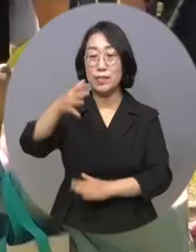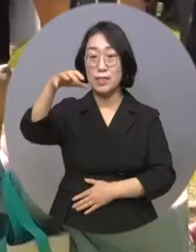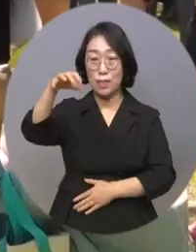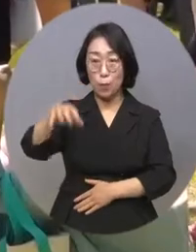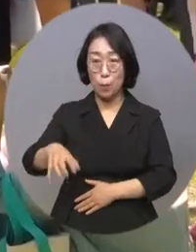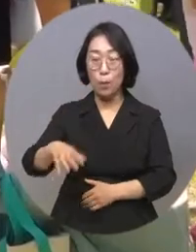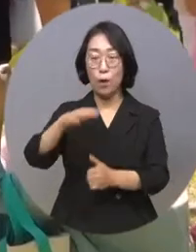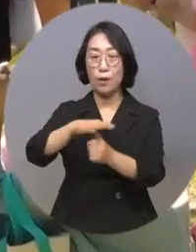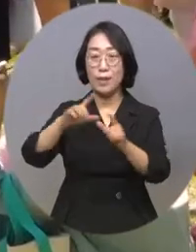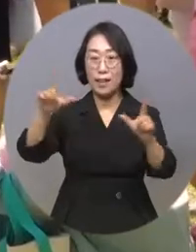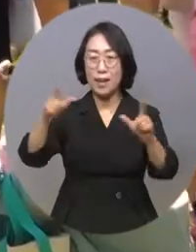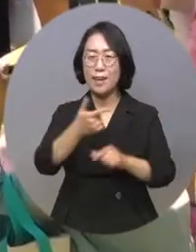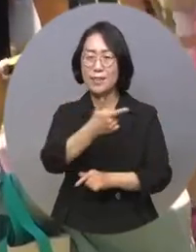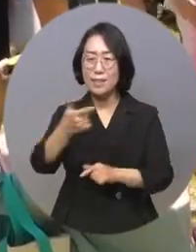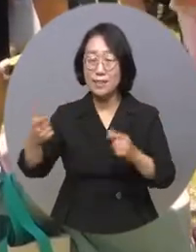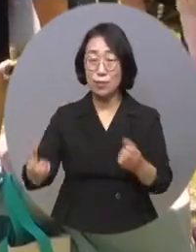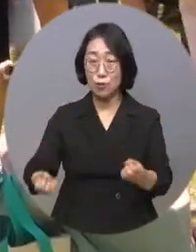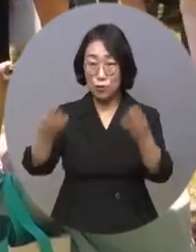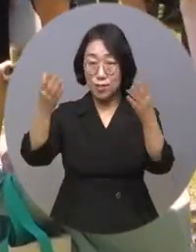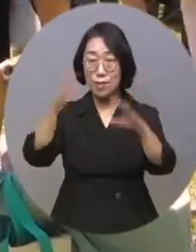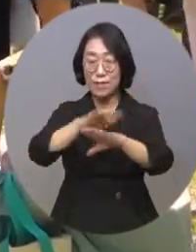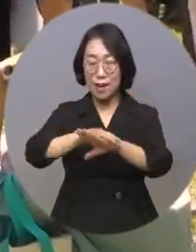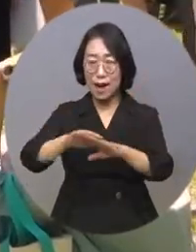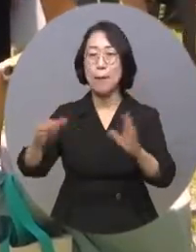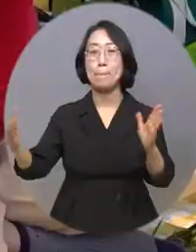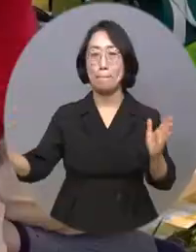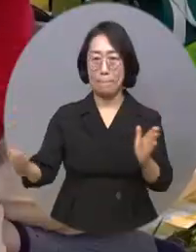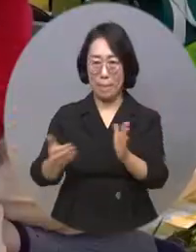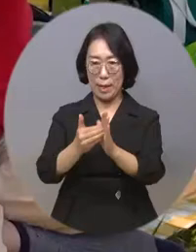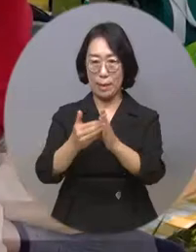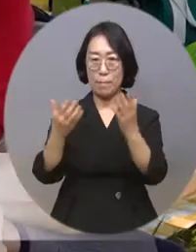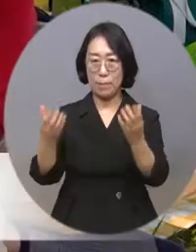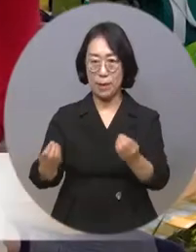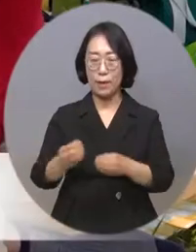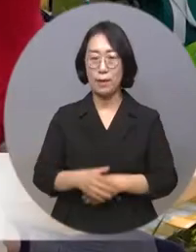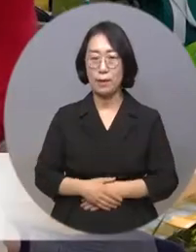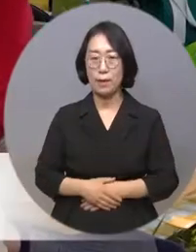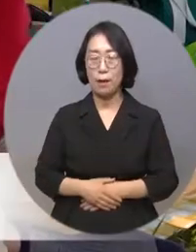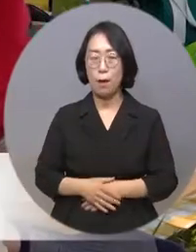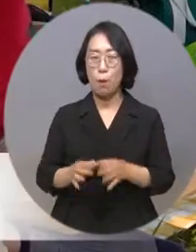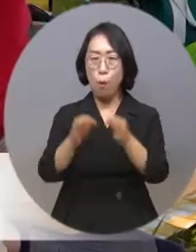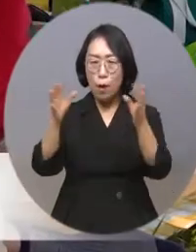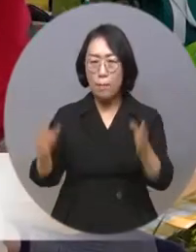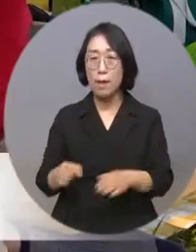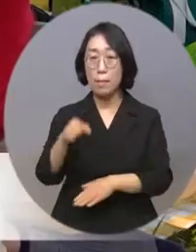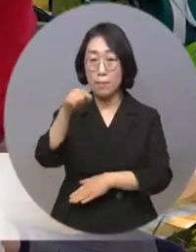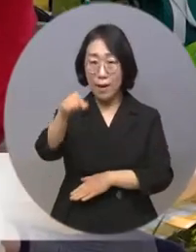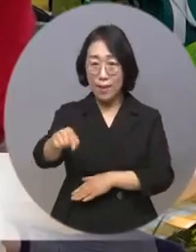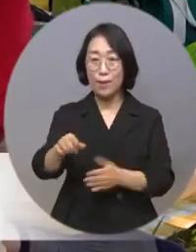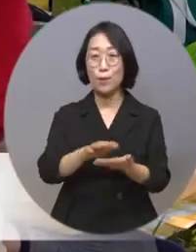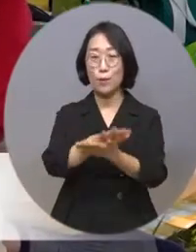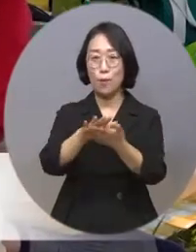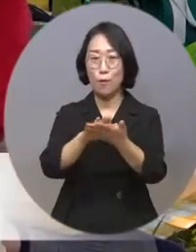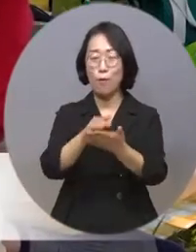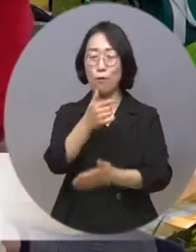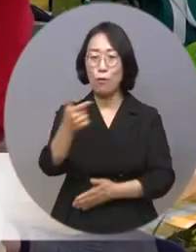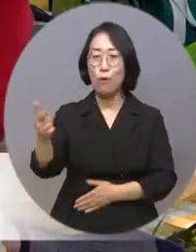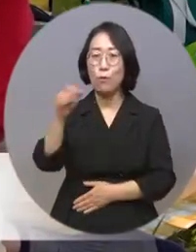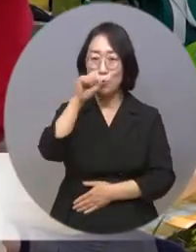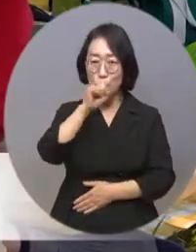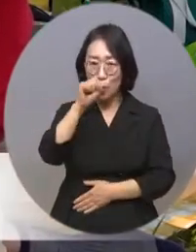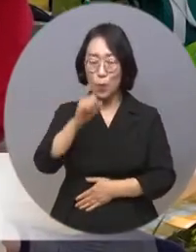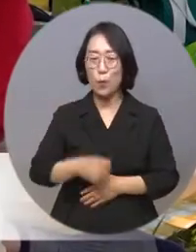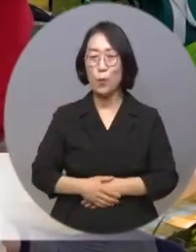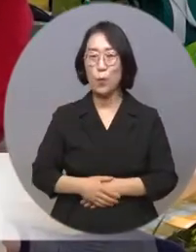진행된 어린이날 대축제가 성황리에 마무리됐습니다. 오랜만에 밖에 나와서 너무 좋고